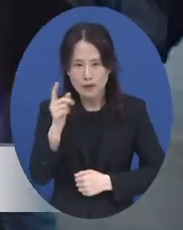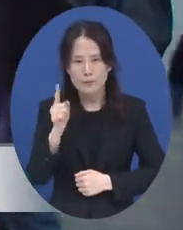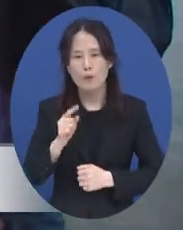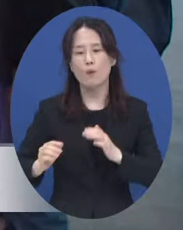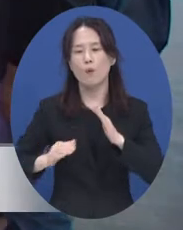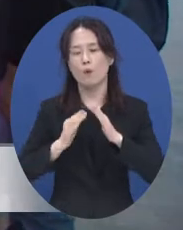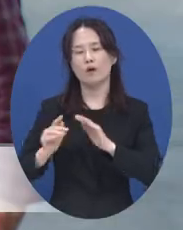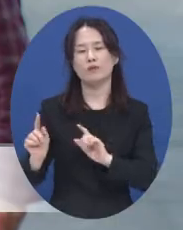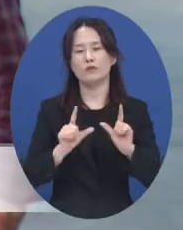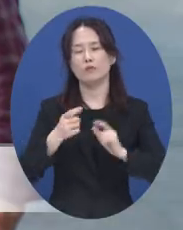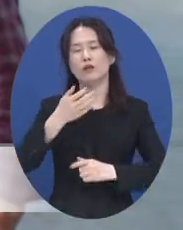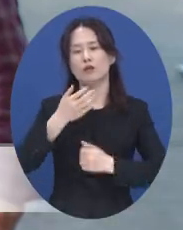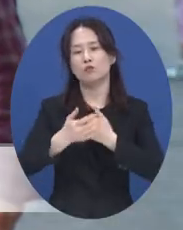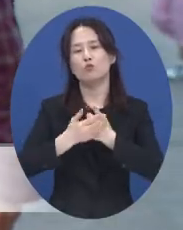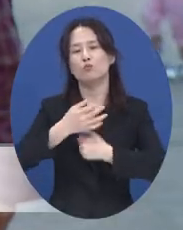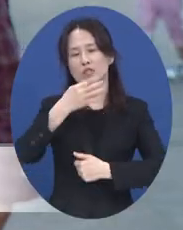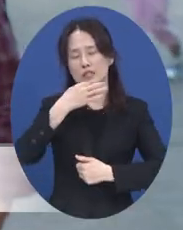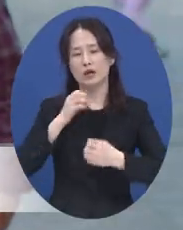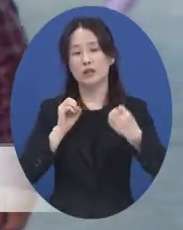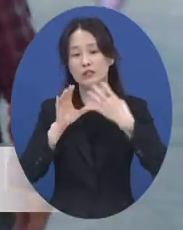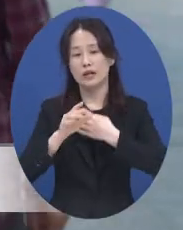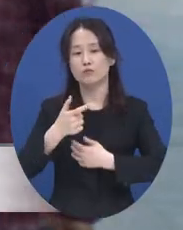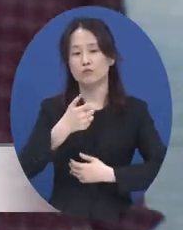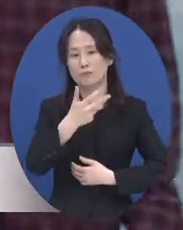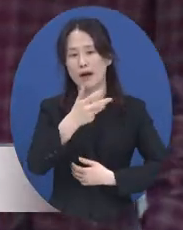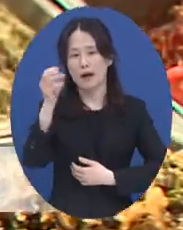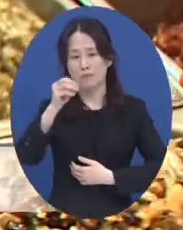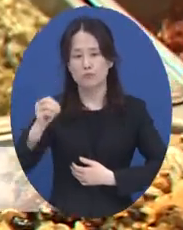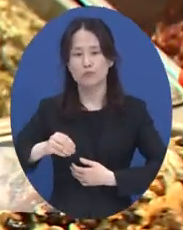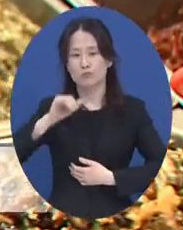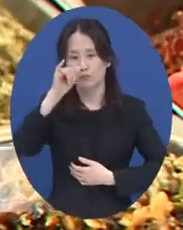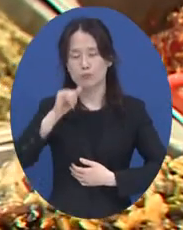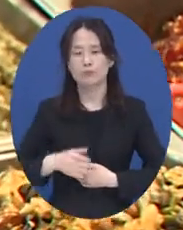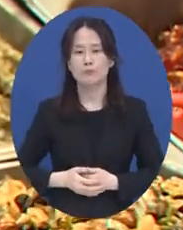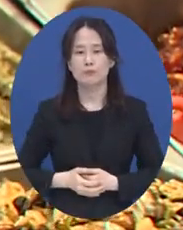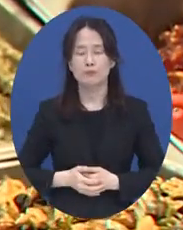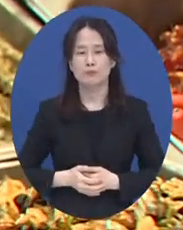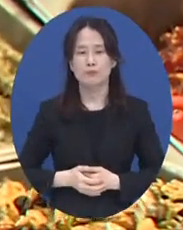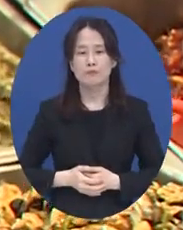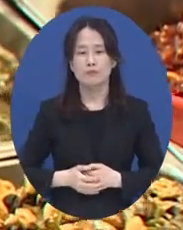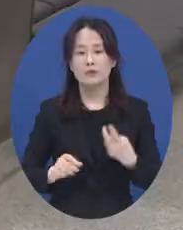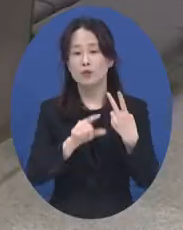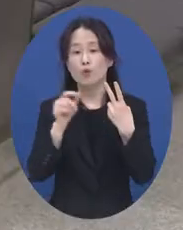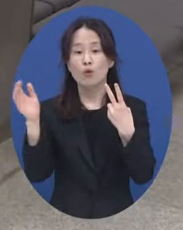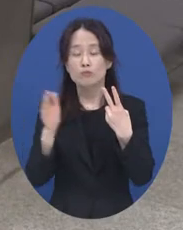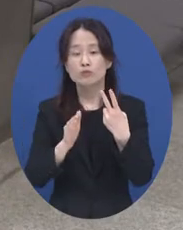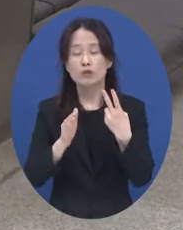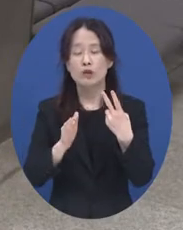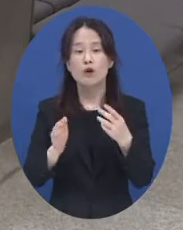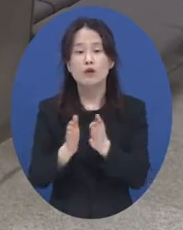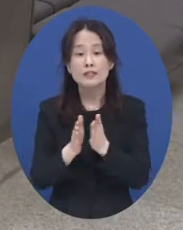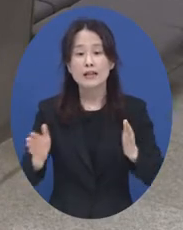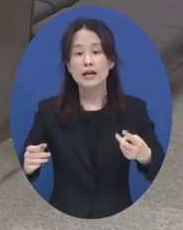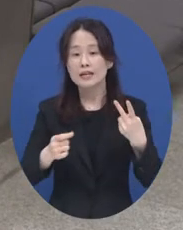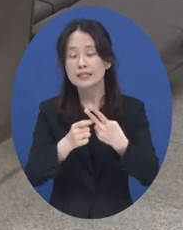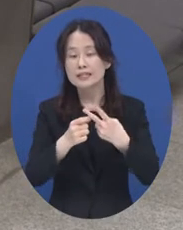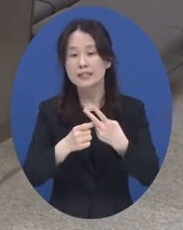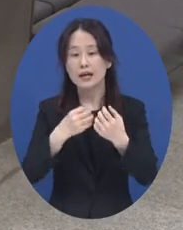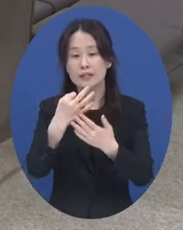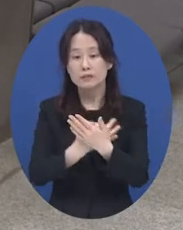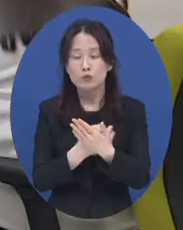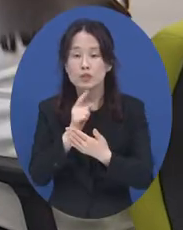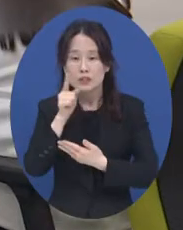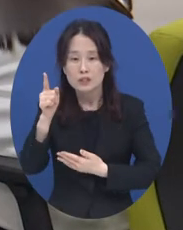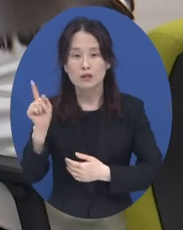도민조사에서는 가정 살림살이에 도움이 된다는 응답이 68%로 나타났습니다. 지난 2월부터 지급을 시작한 2차 경기도